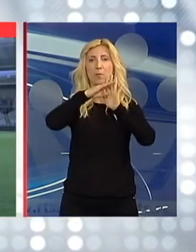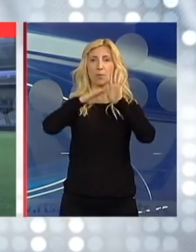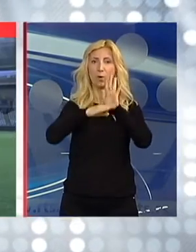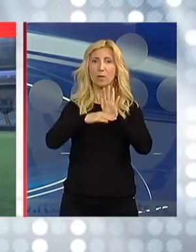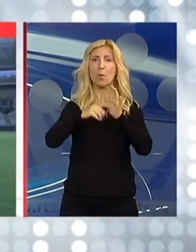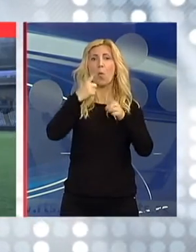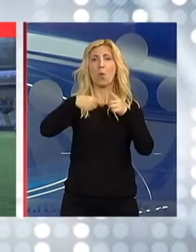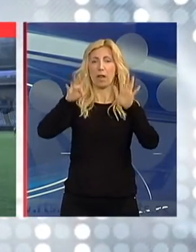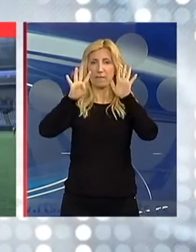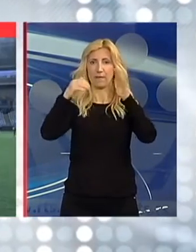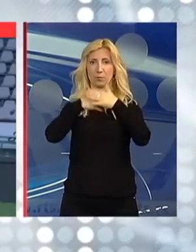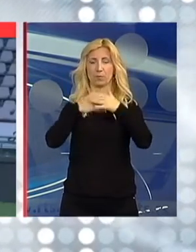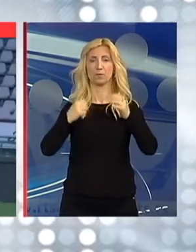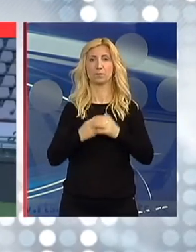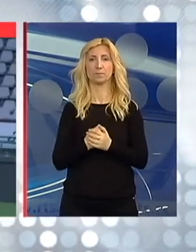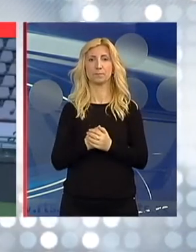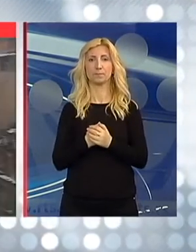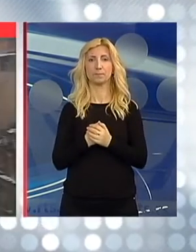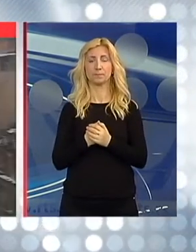programu 20:30.